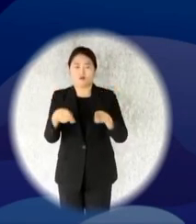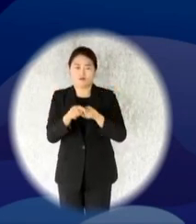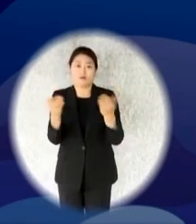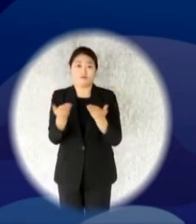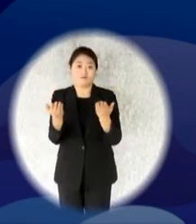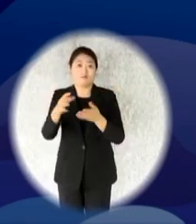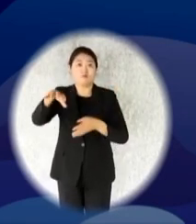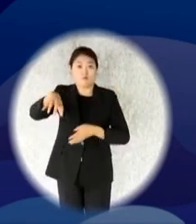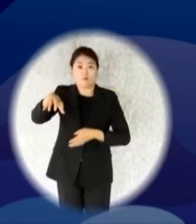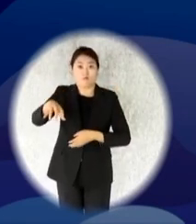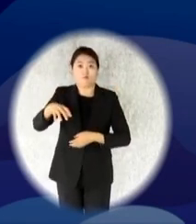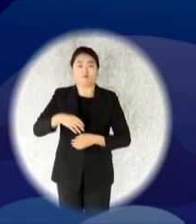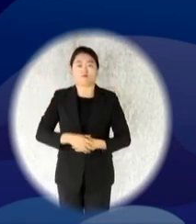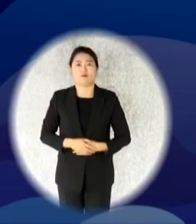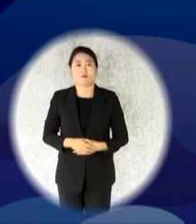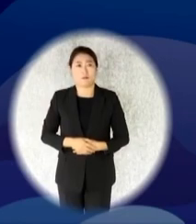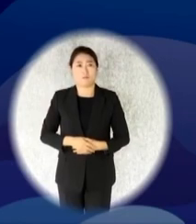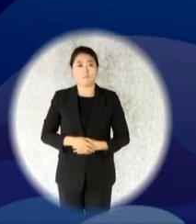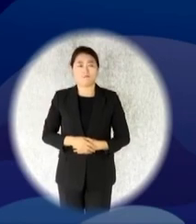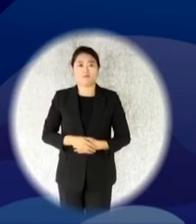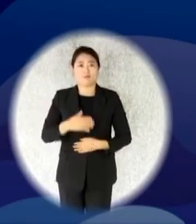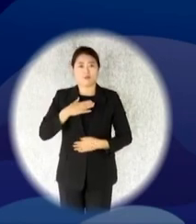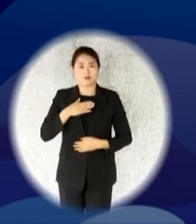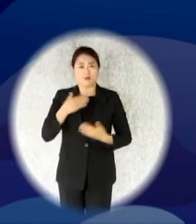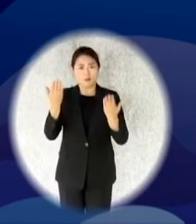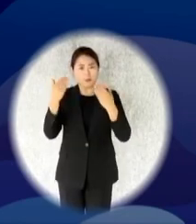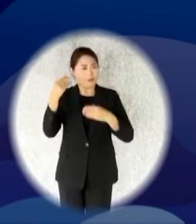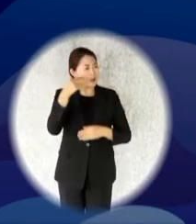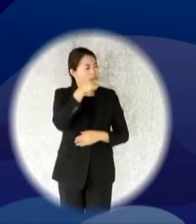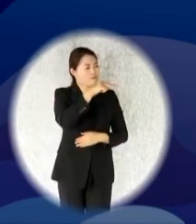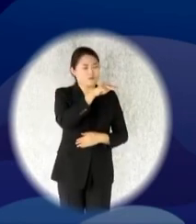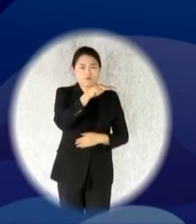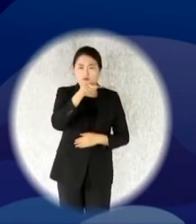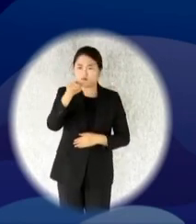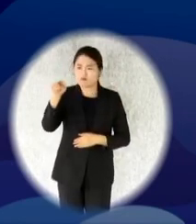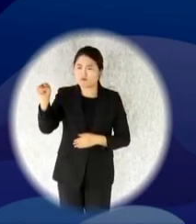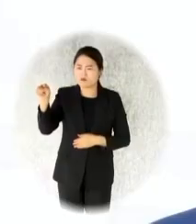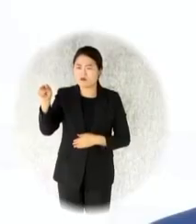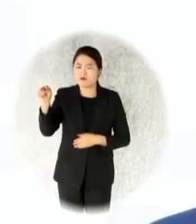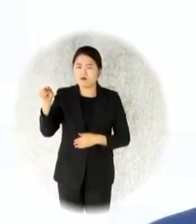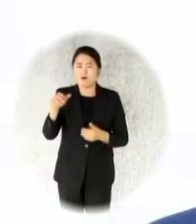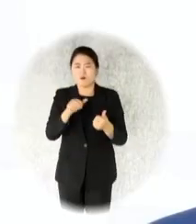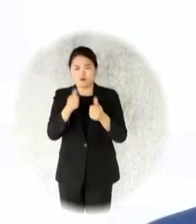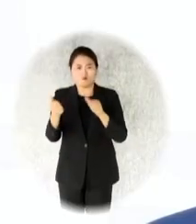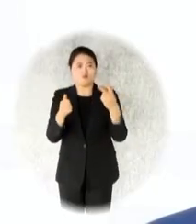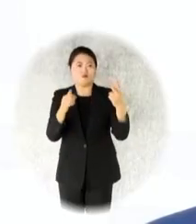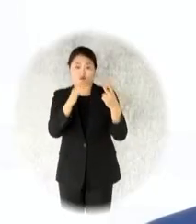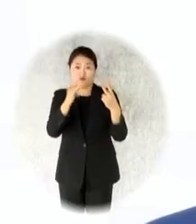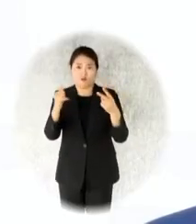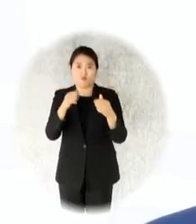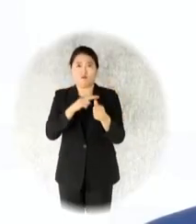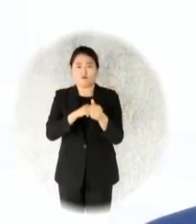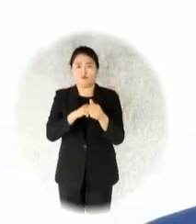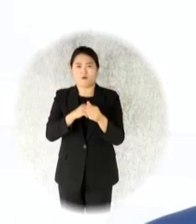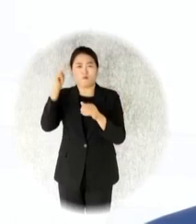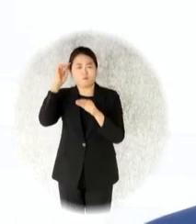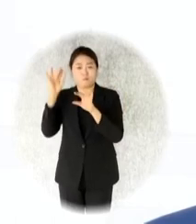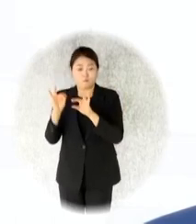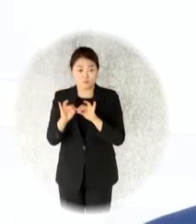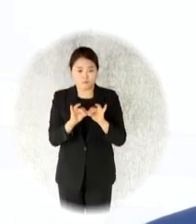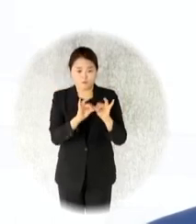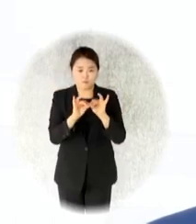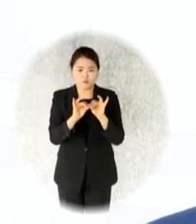근무했던 학교입니다 저는 학교를 둘러보며 두 선생님의 아픔에 공감하는 전국의